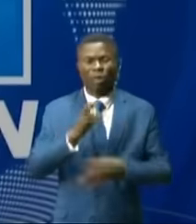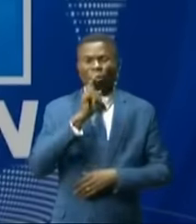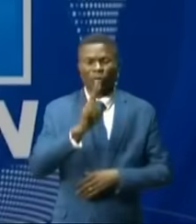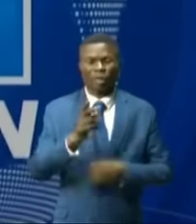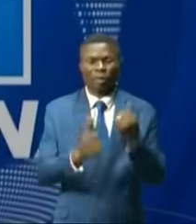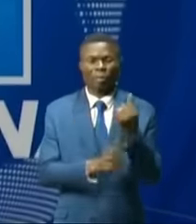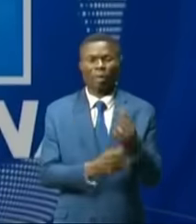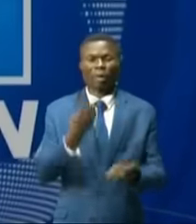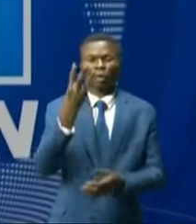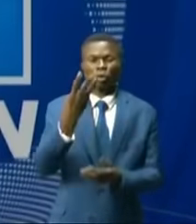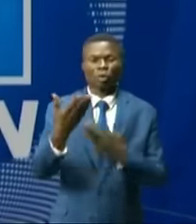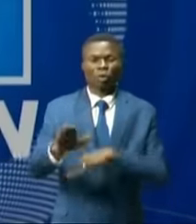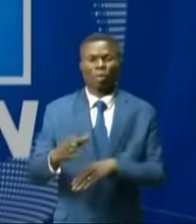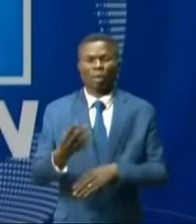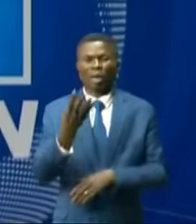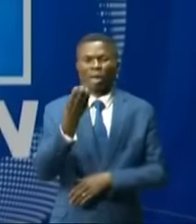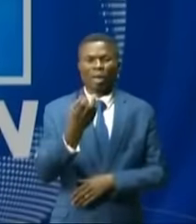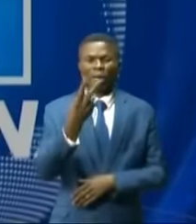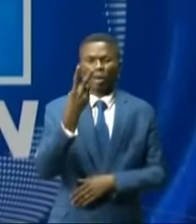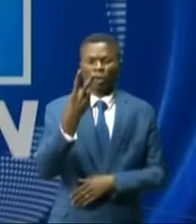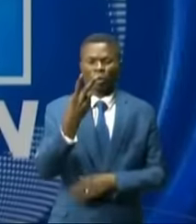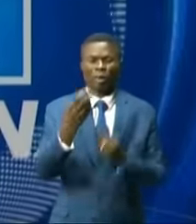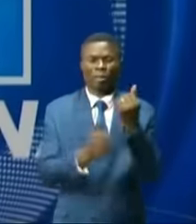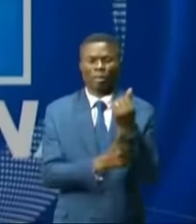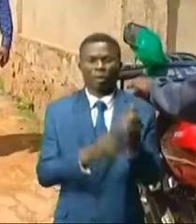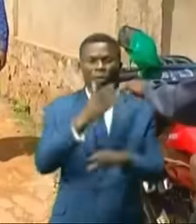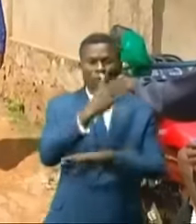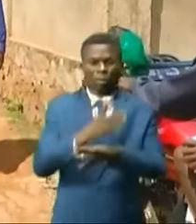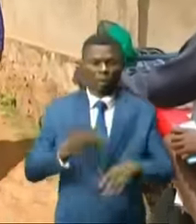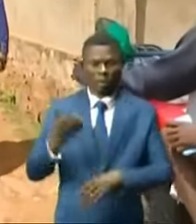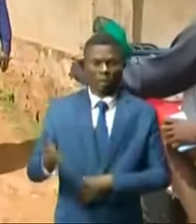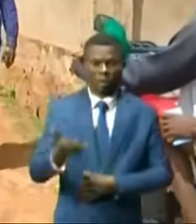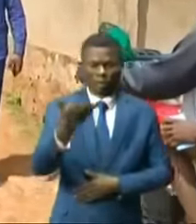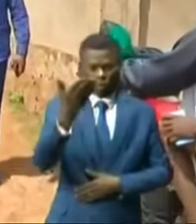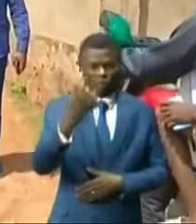3 décès et 42 blessés. Edith Chalakata, la Jules Mpiana.